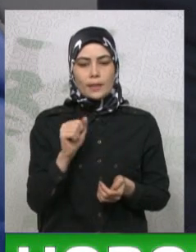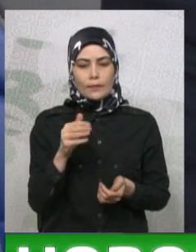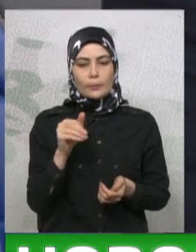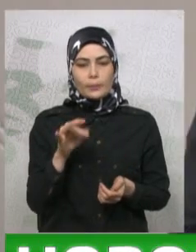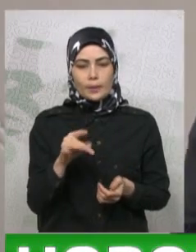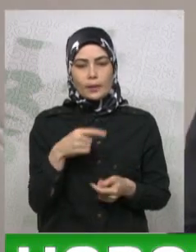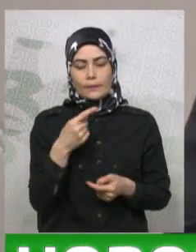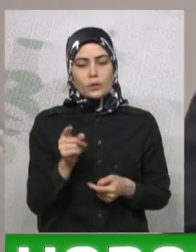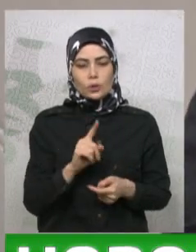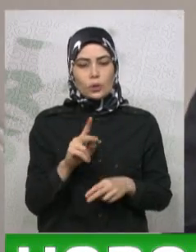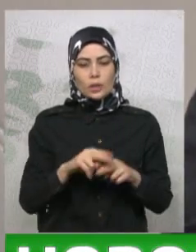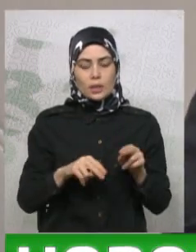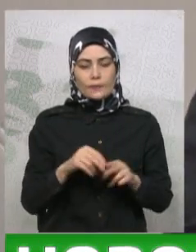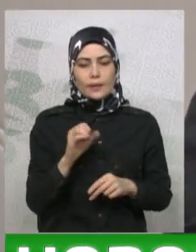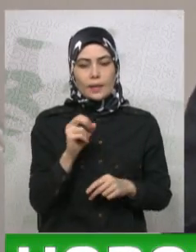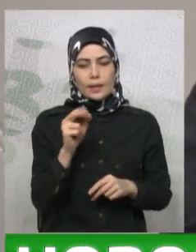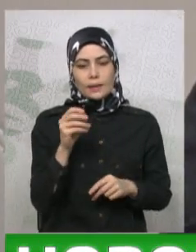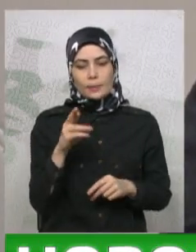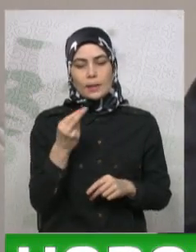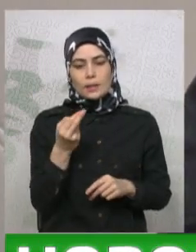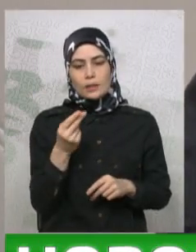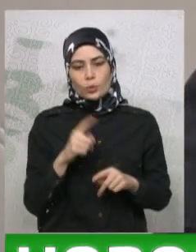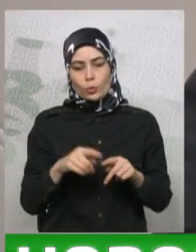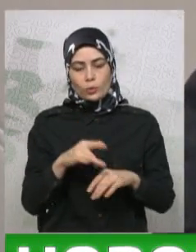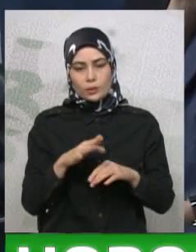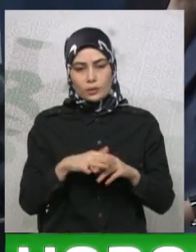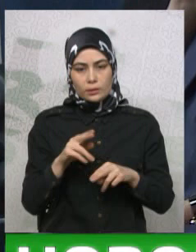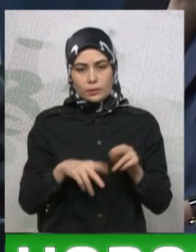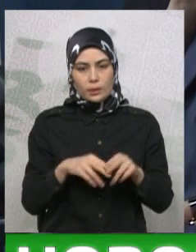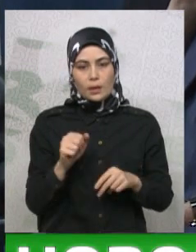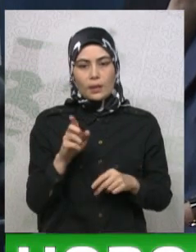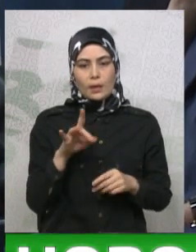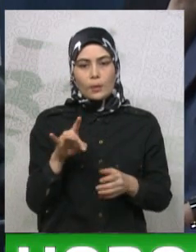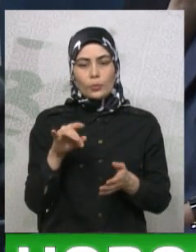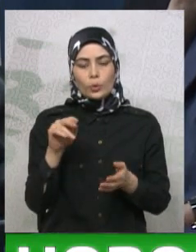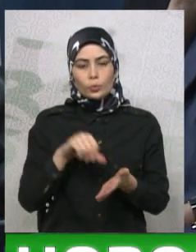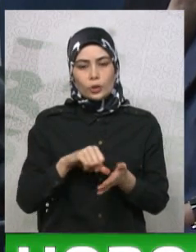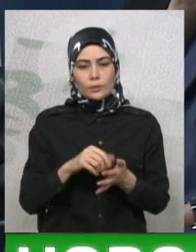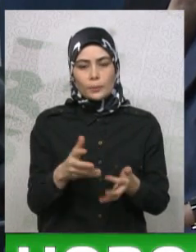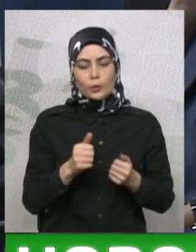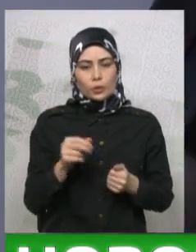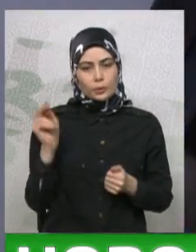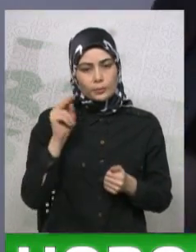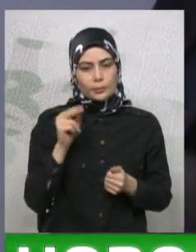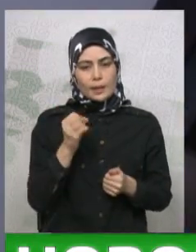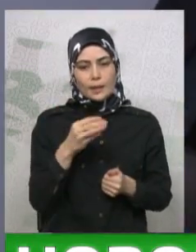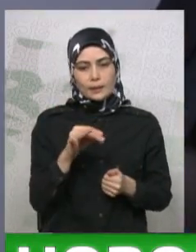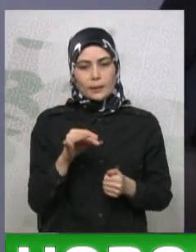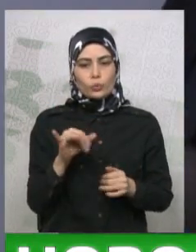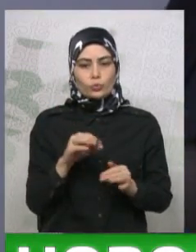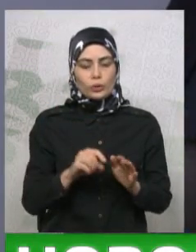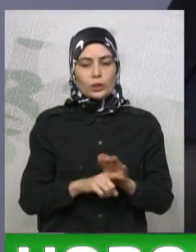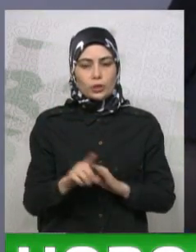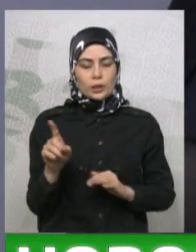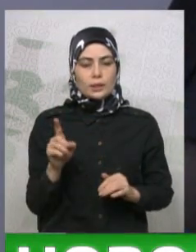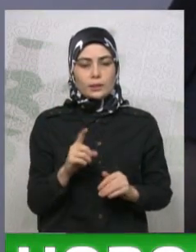строительство Академии цифрового развития в Магасе близится к завершению, а набор участников на получение IT-профессии уже начинается.